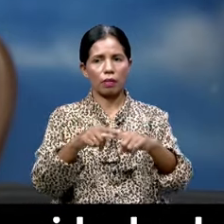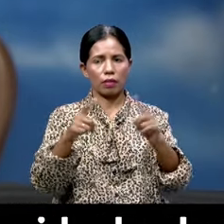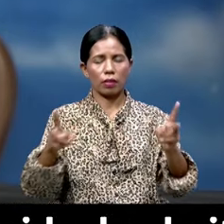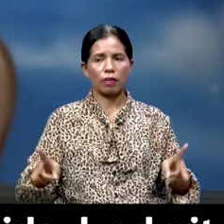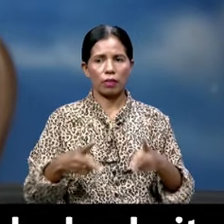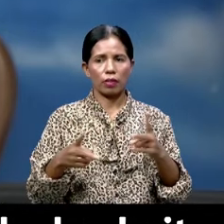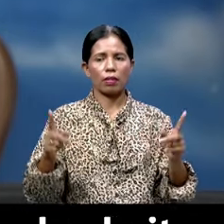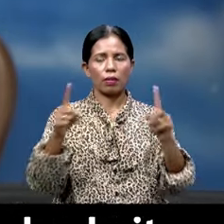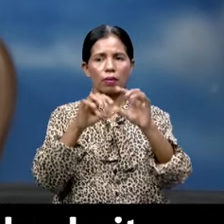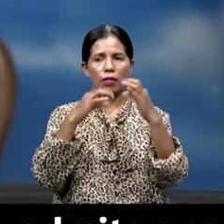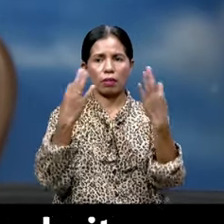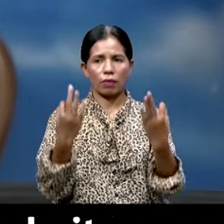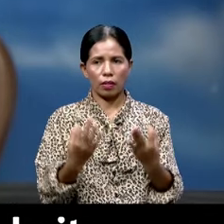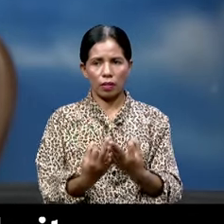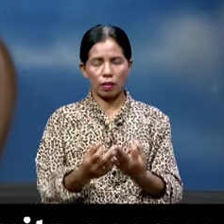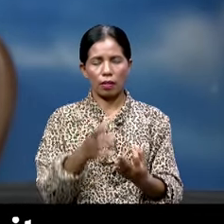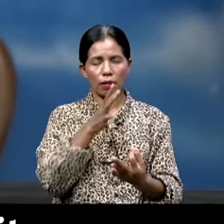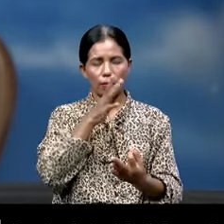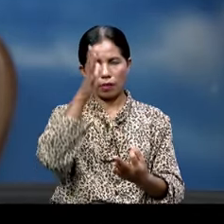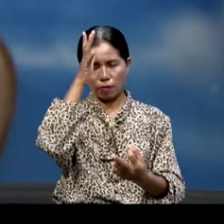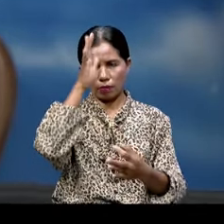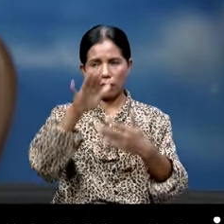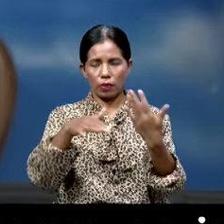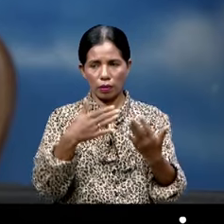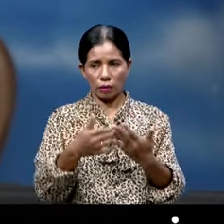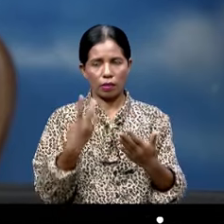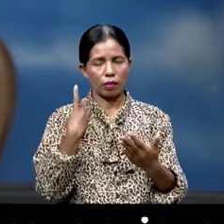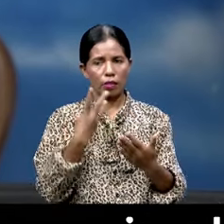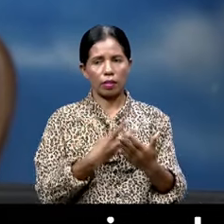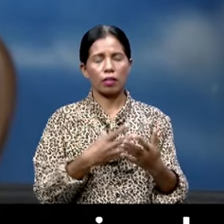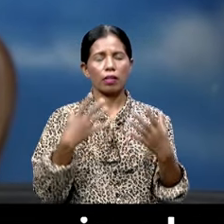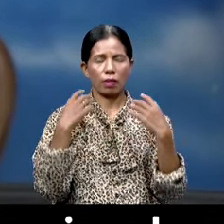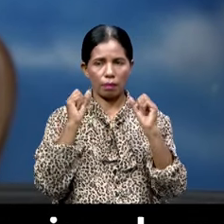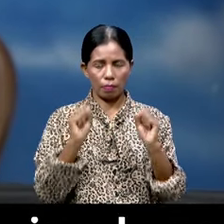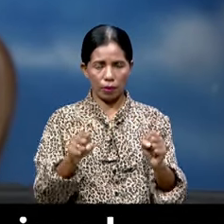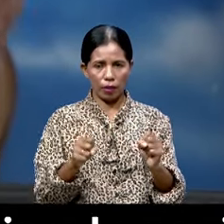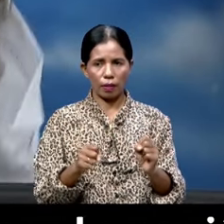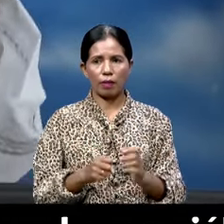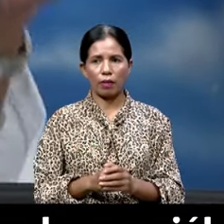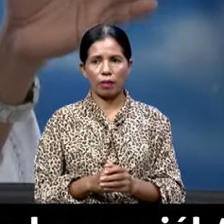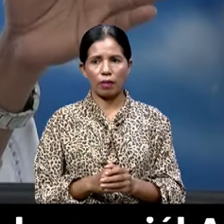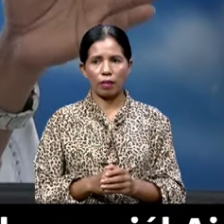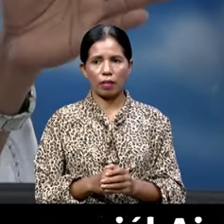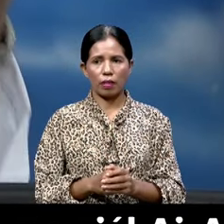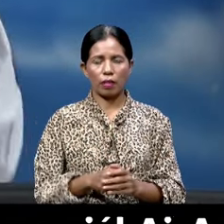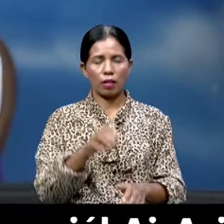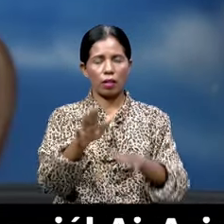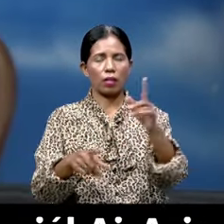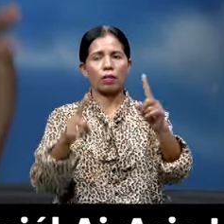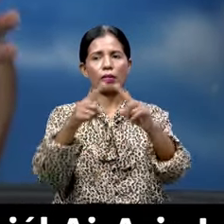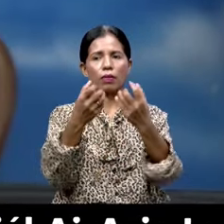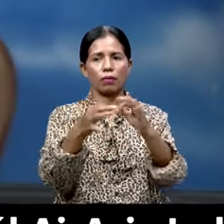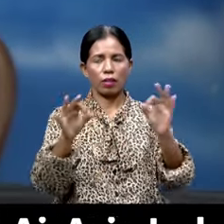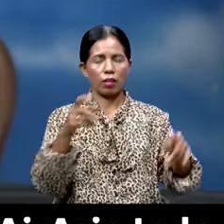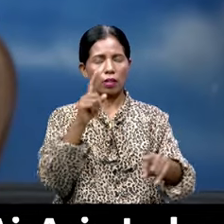veteranos bania familia aman inan sira ita mampu kalai la oto orohan kita to